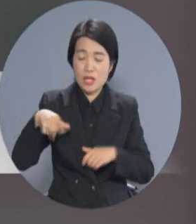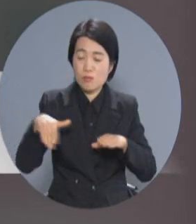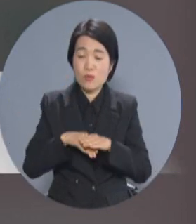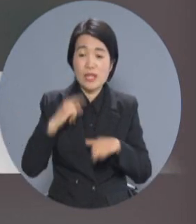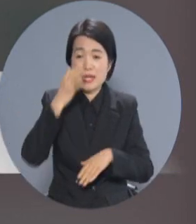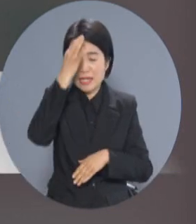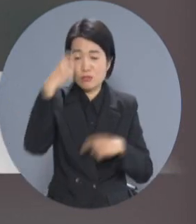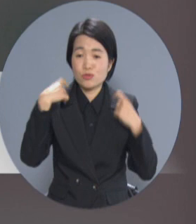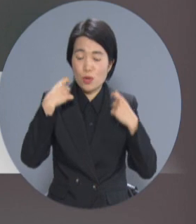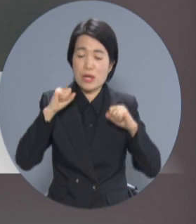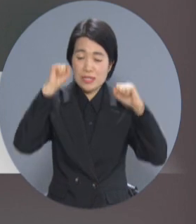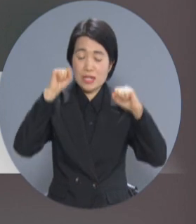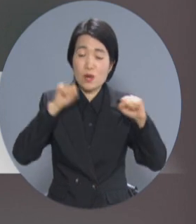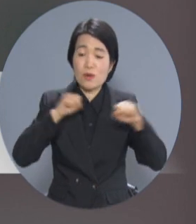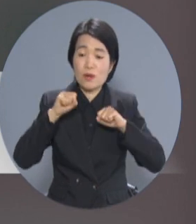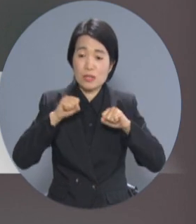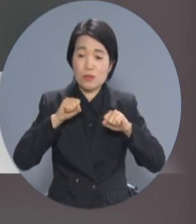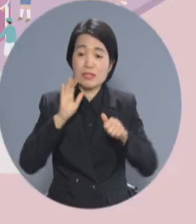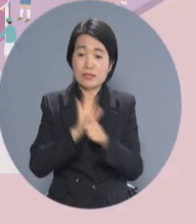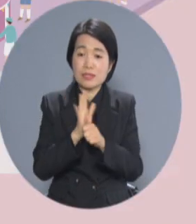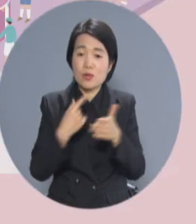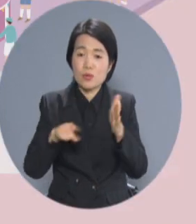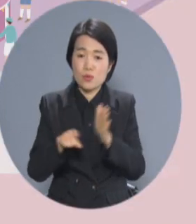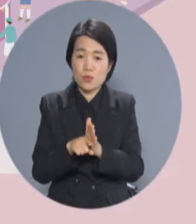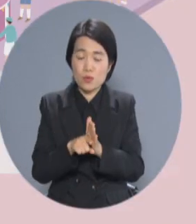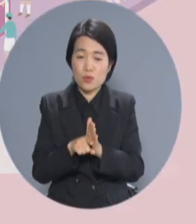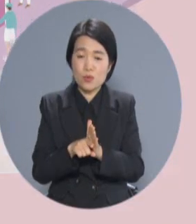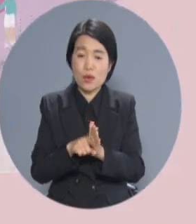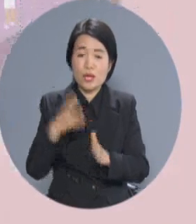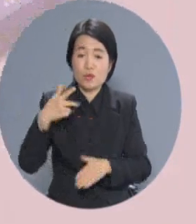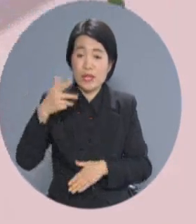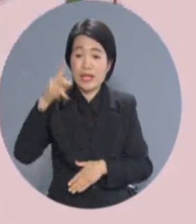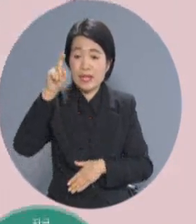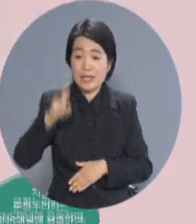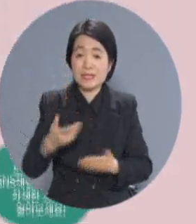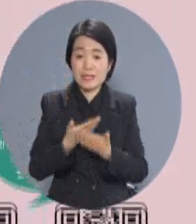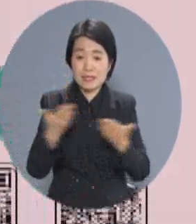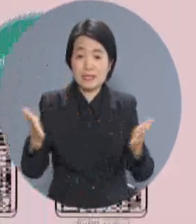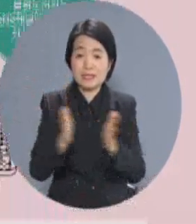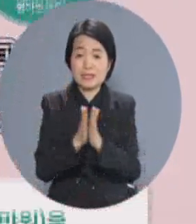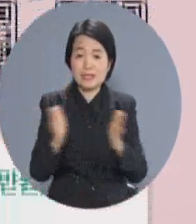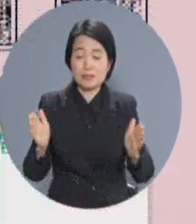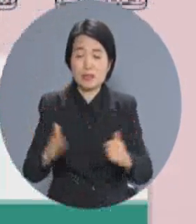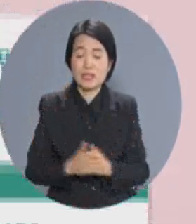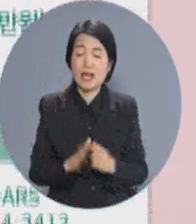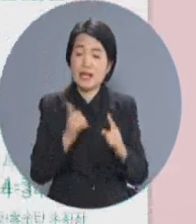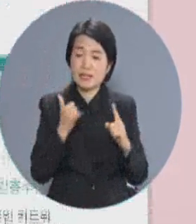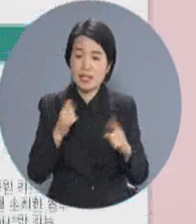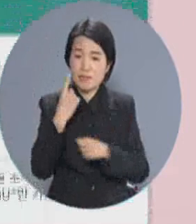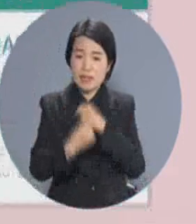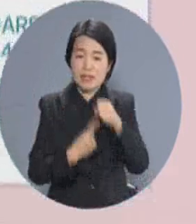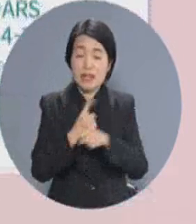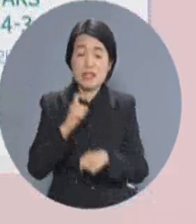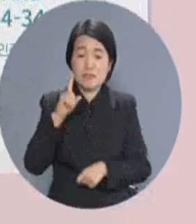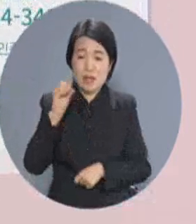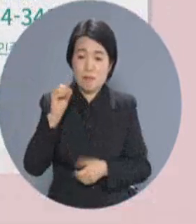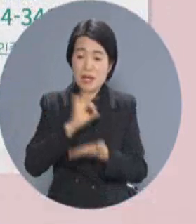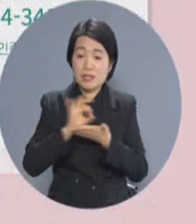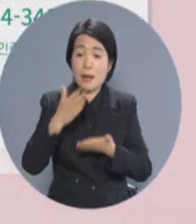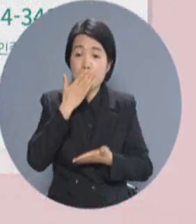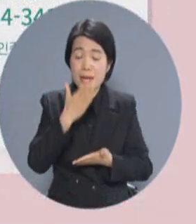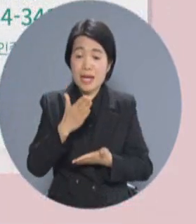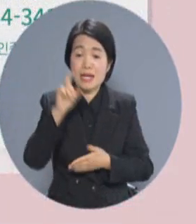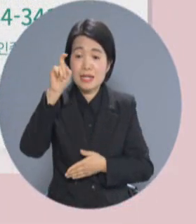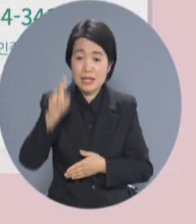문화예술과 여행 체육활동을 지원하기 위한 문화누리카드 발급을 시작했습니다 1인당 연간 11만원 사용이